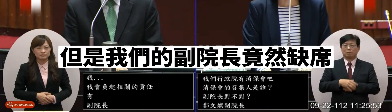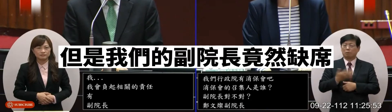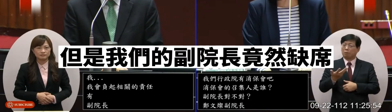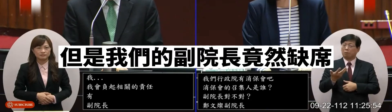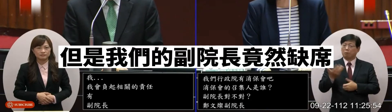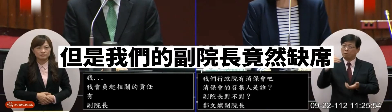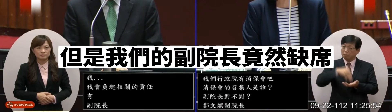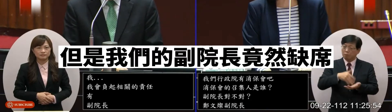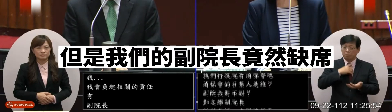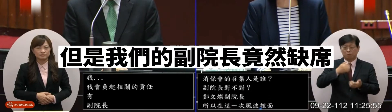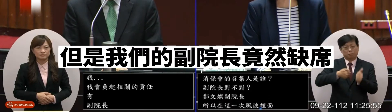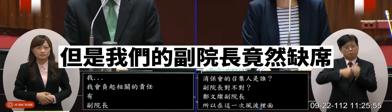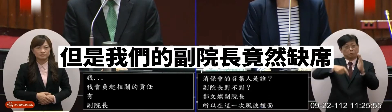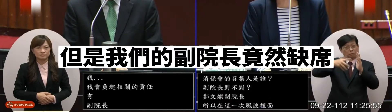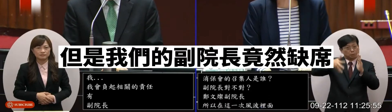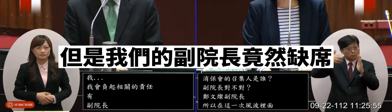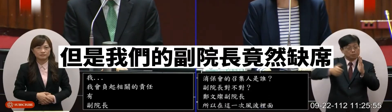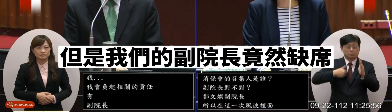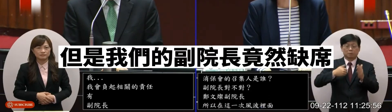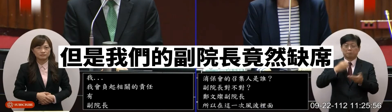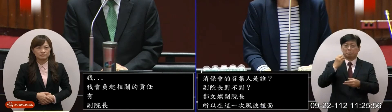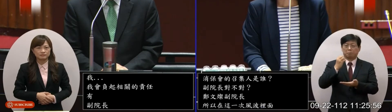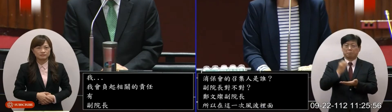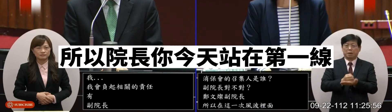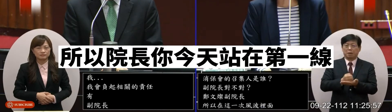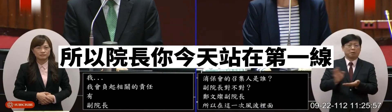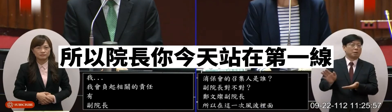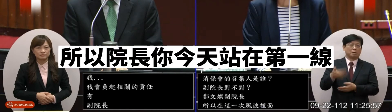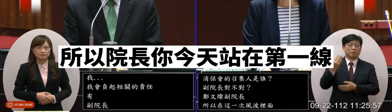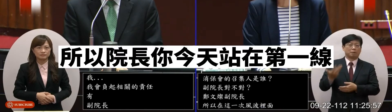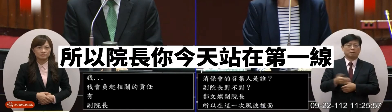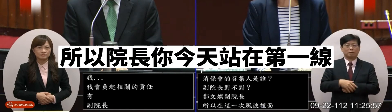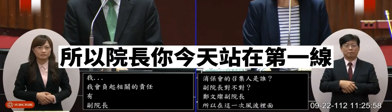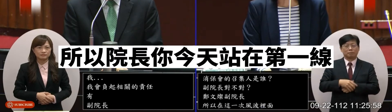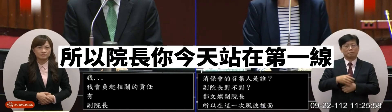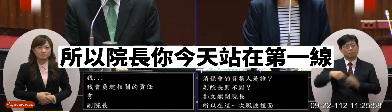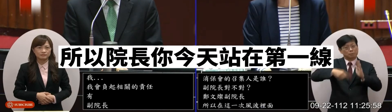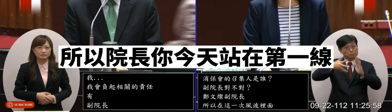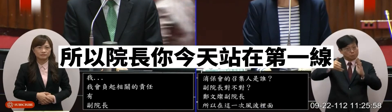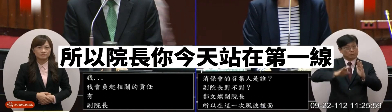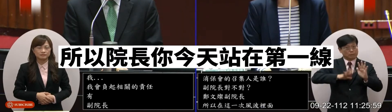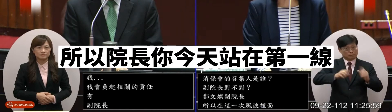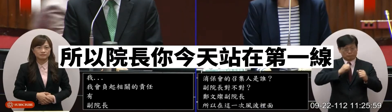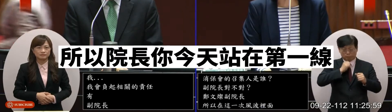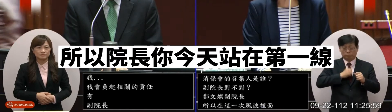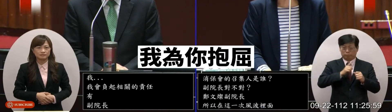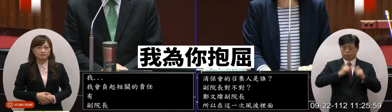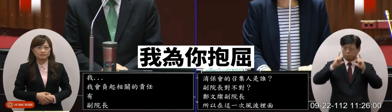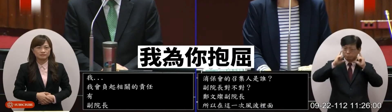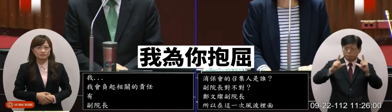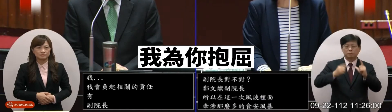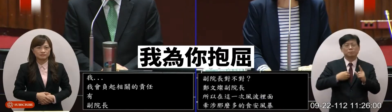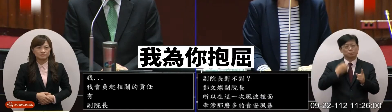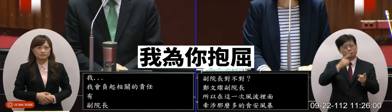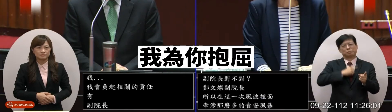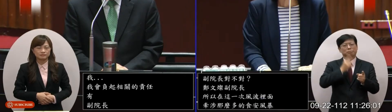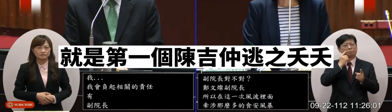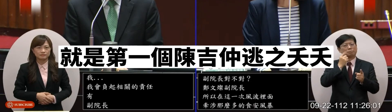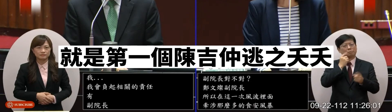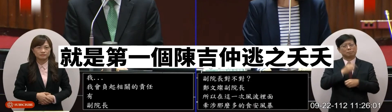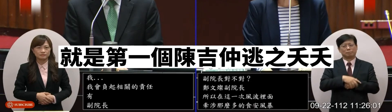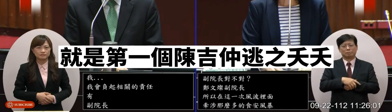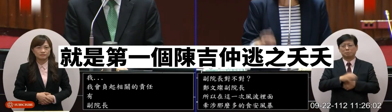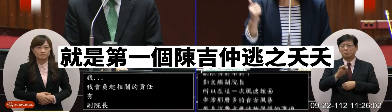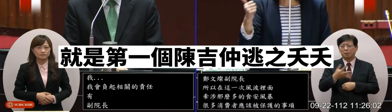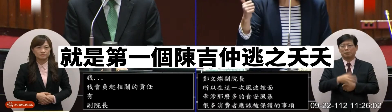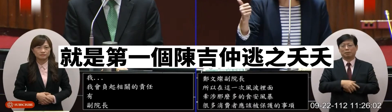呢，我们的副院长竟然缺席。所以院长，你今天站在第一线，我为你抱屈，